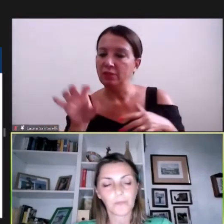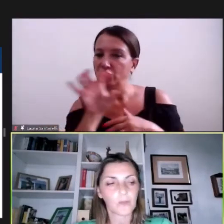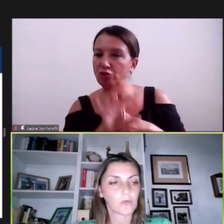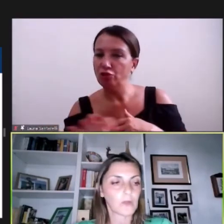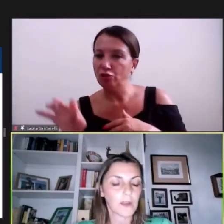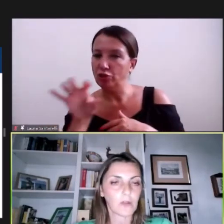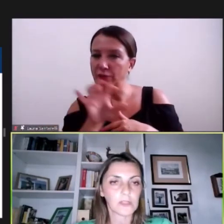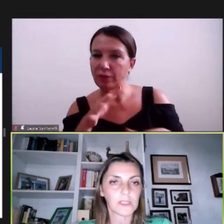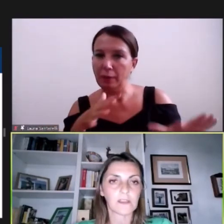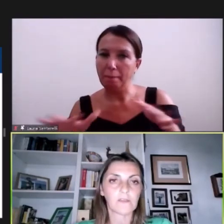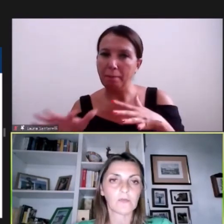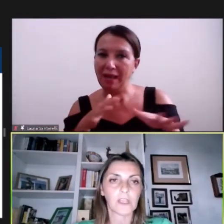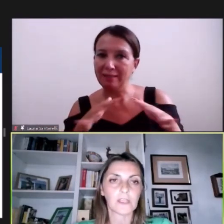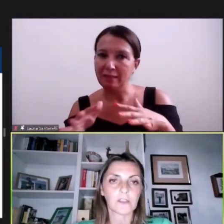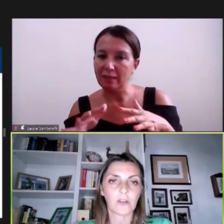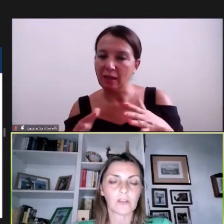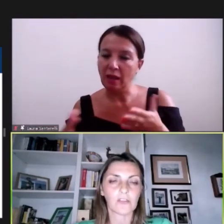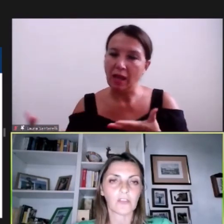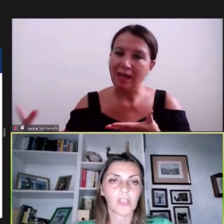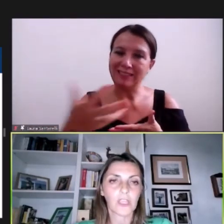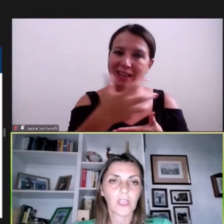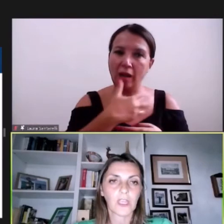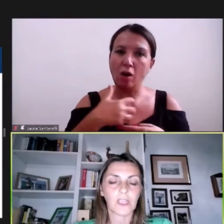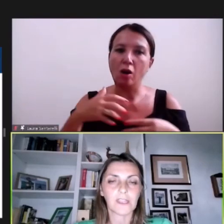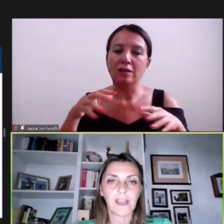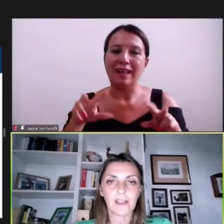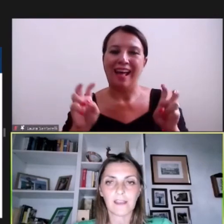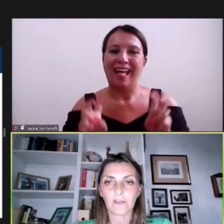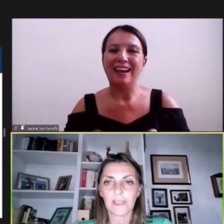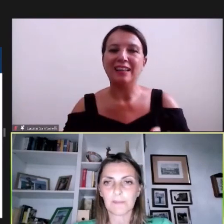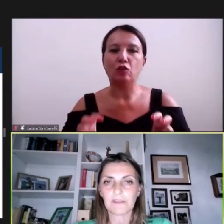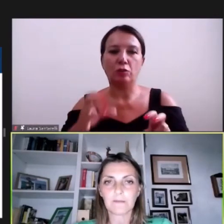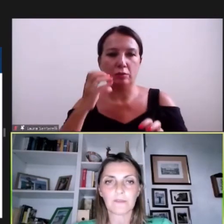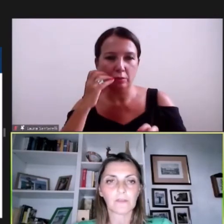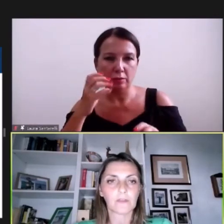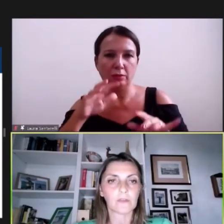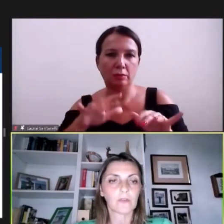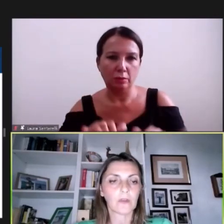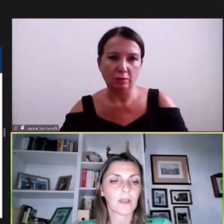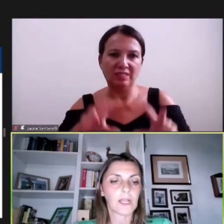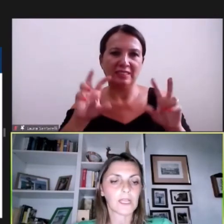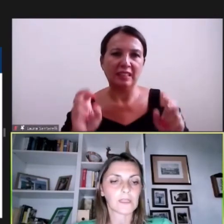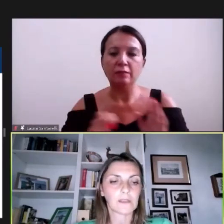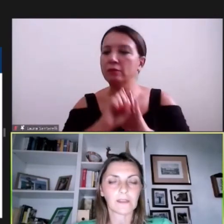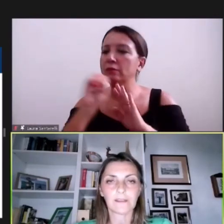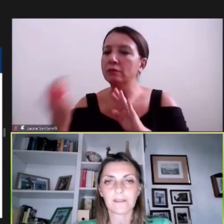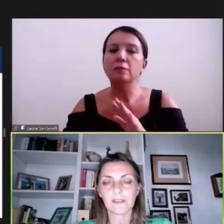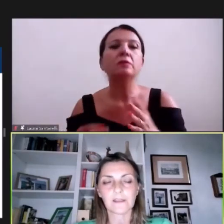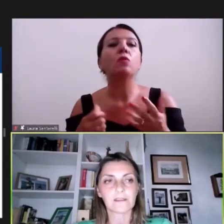medie sulla raccolta dei rifiuti elettronici in Italia, no, che mi sembra fossero intorno al